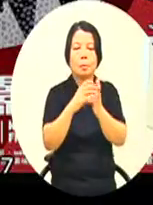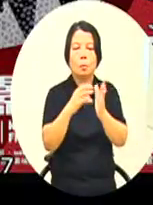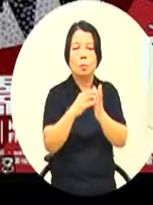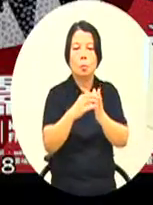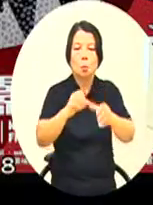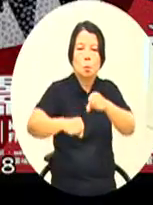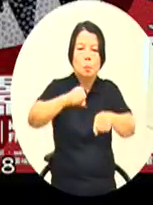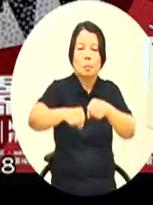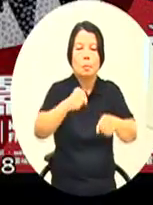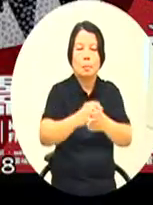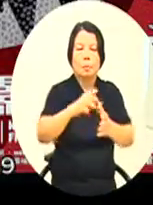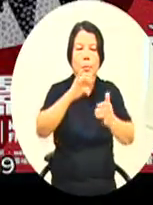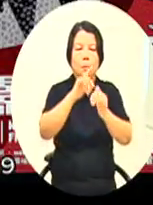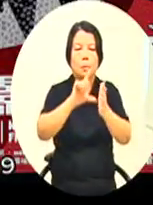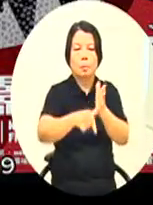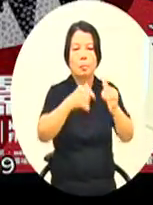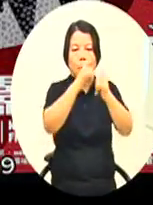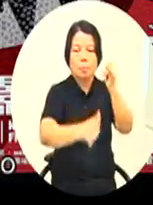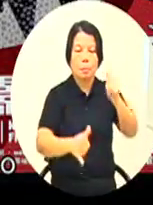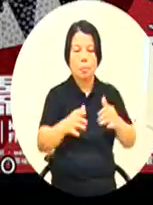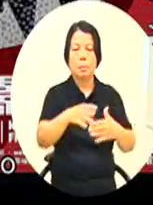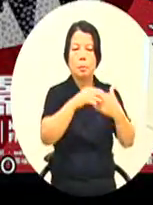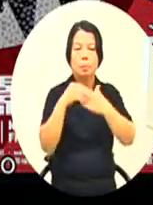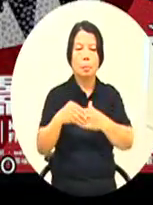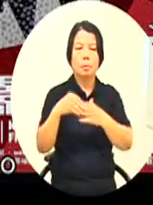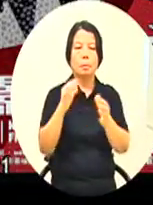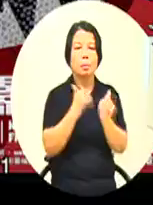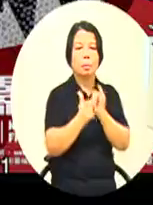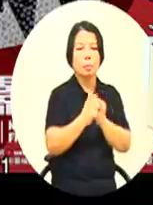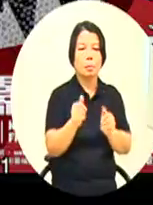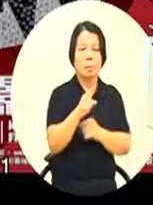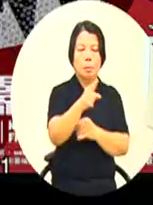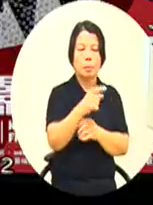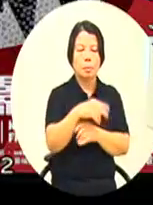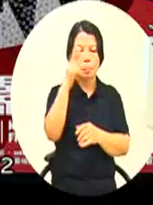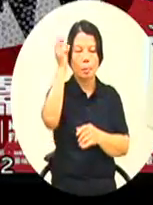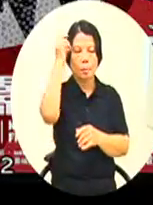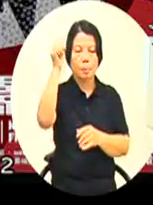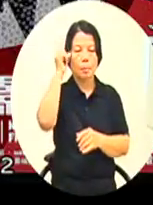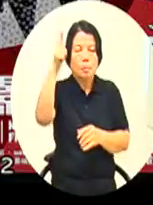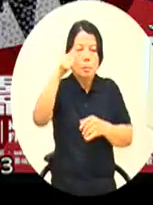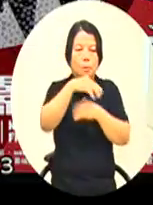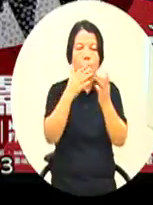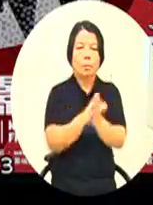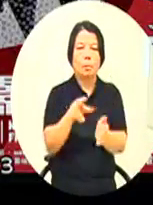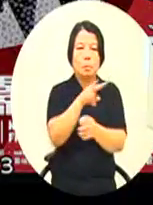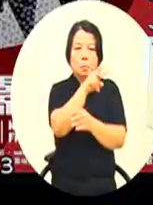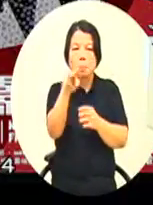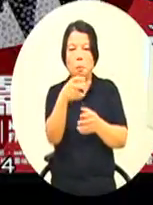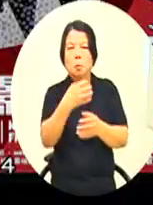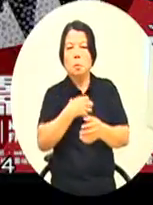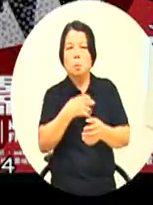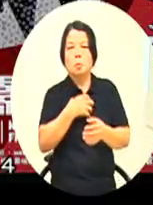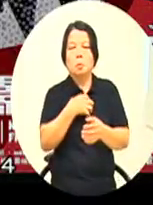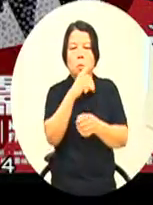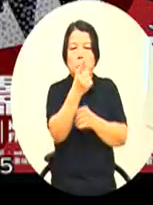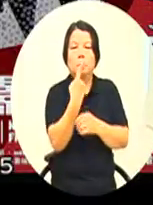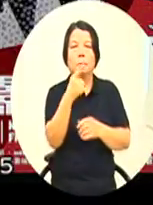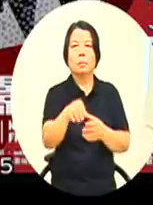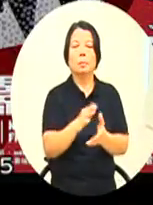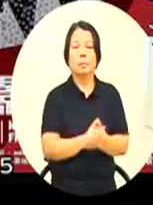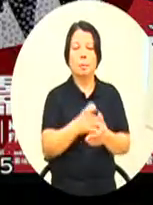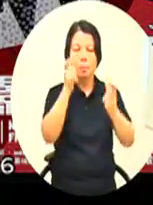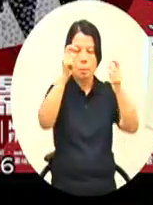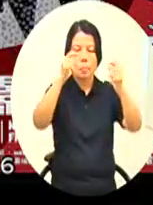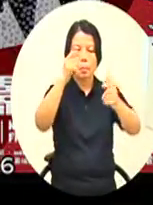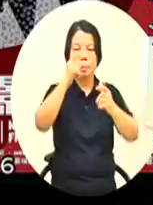望能够是带领观众用哲学的视野来看见我们恐惧的一个源头。那另外高雄